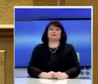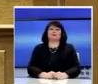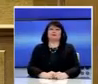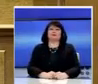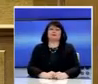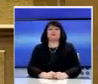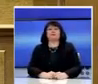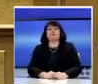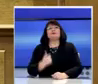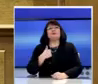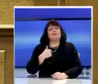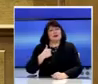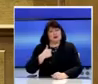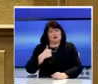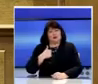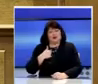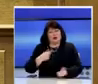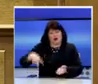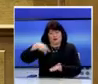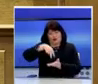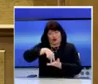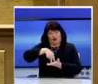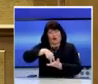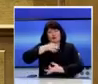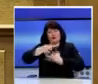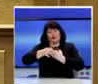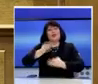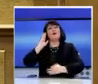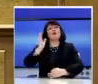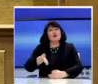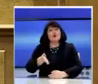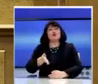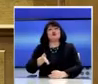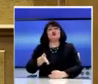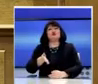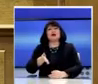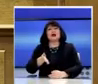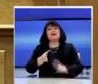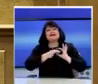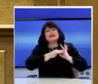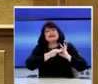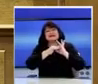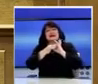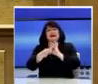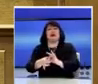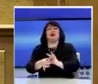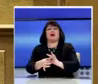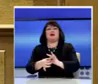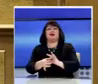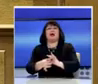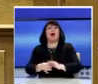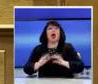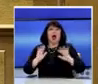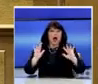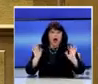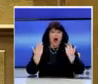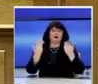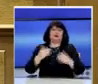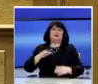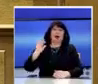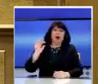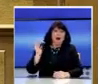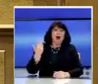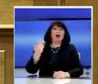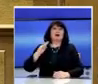Ξέρετε, θα μπορούσα από αυτό εδώ το βήμα να καταθέτω διαρκώς αν, τέτοια αν, αν,